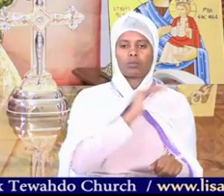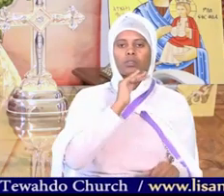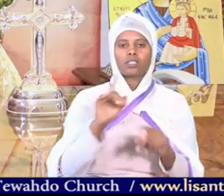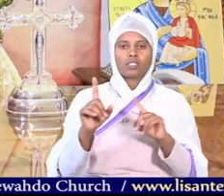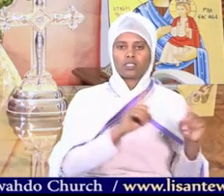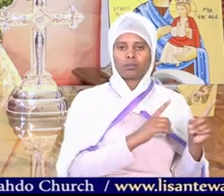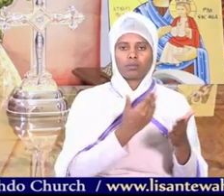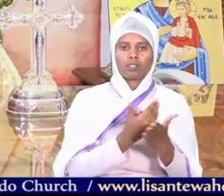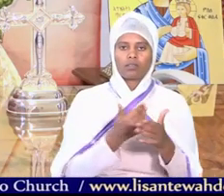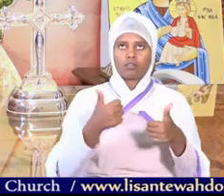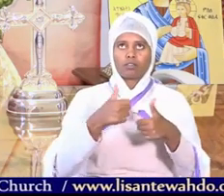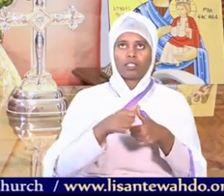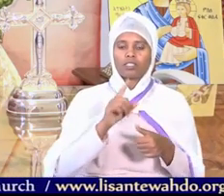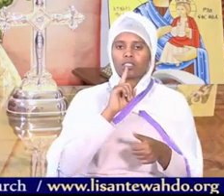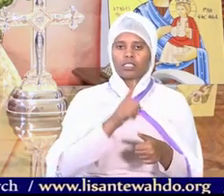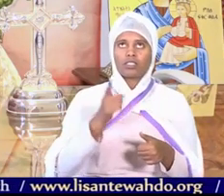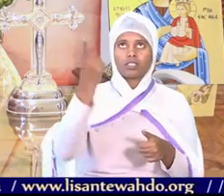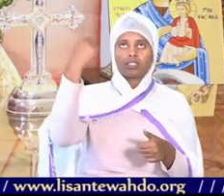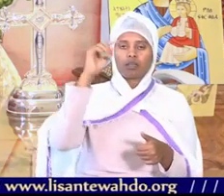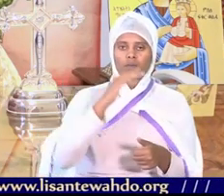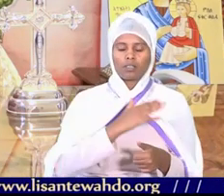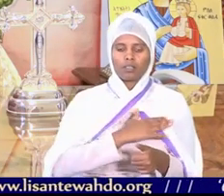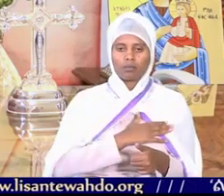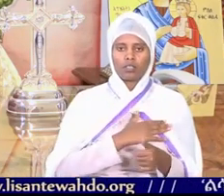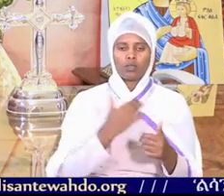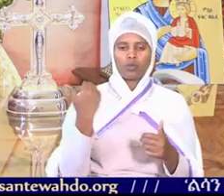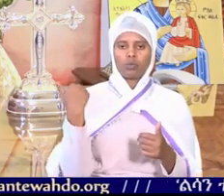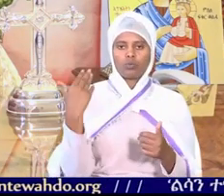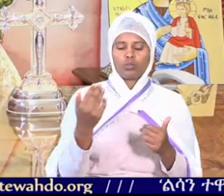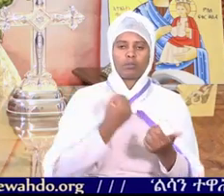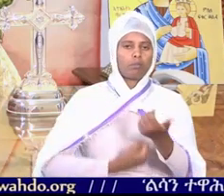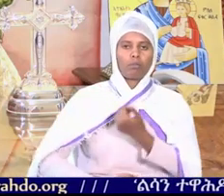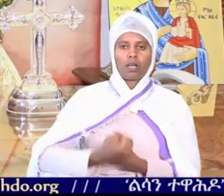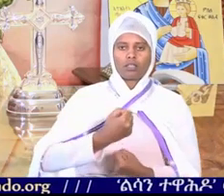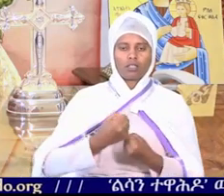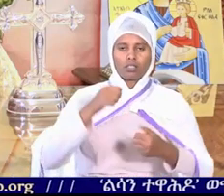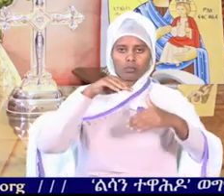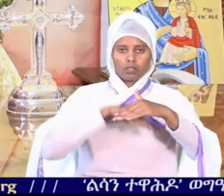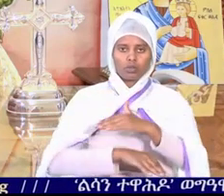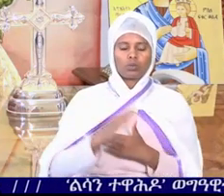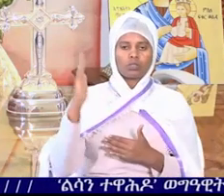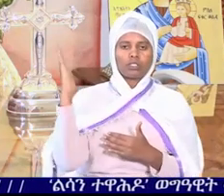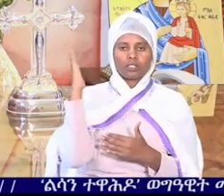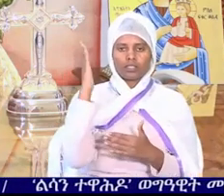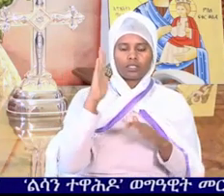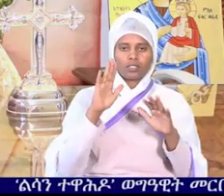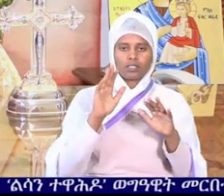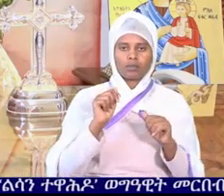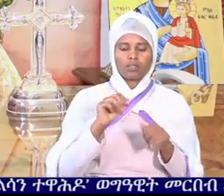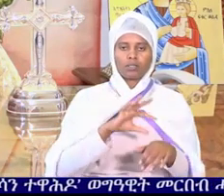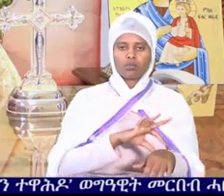ኣቕዲሞም ደቂ ሰባት ካብ ፍቓድን ትእዛዝን ፈጣሪኦም ወፂኦም ብሓጢኣት ኣብ ዝወደቕሉ